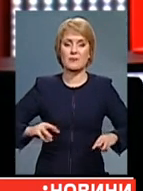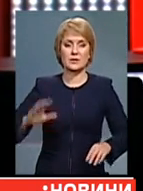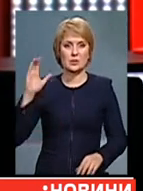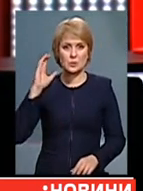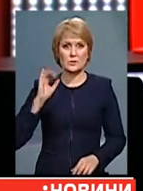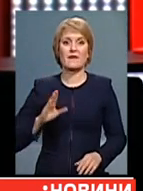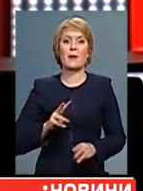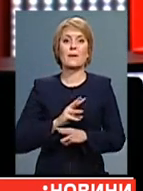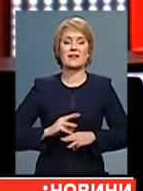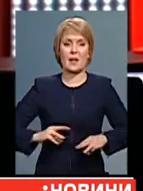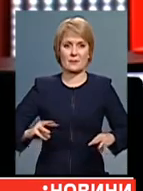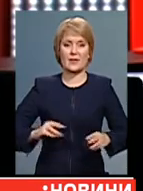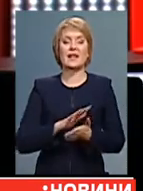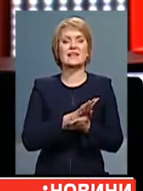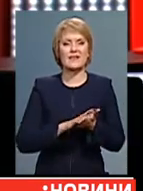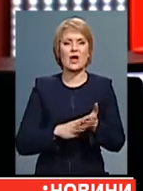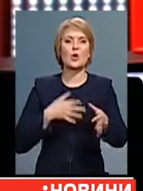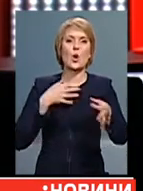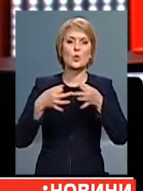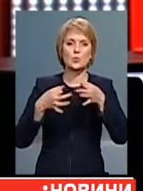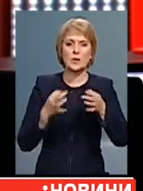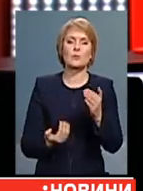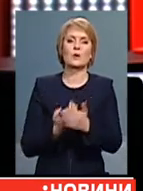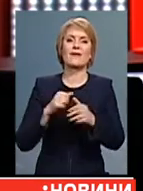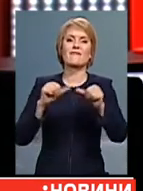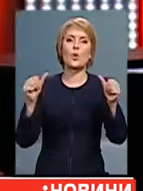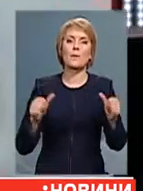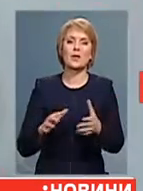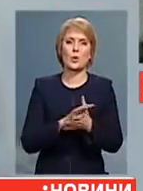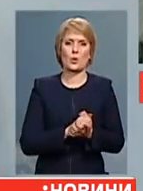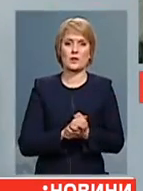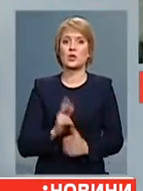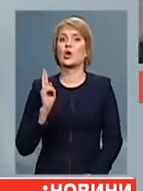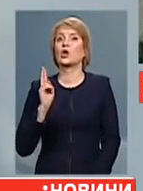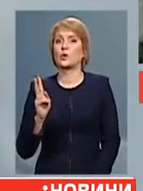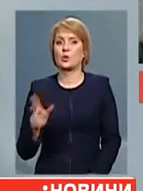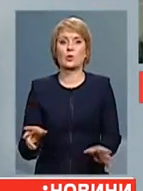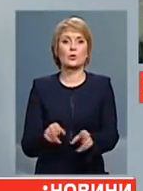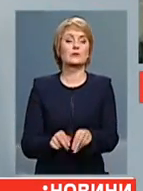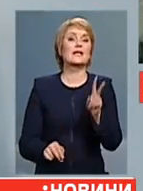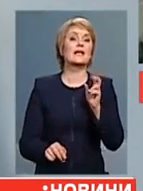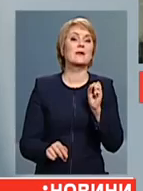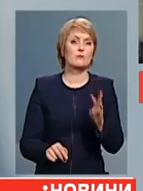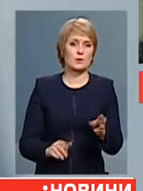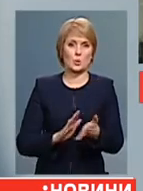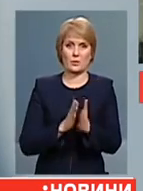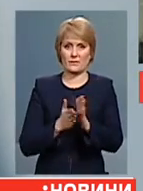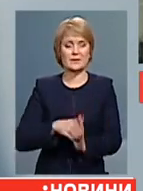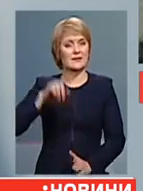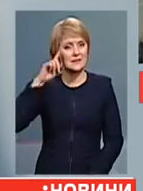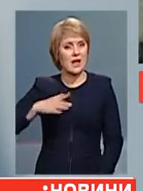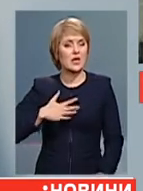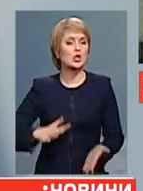тривають консультації щодо нового формату коаліції. Хто із ким домовляється, знає Олеся Варламова. Вона на зв'язку з Верховною Радою.